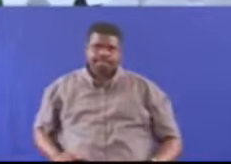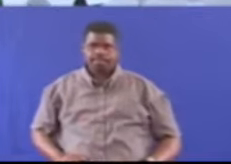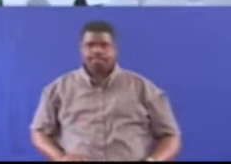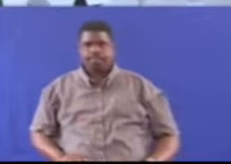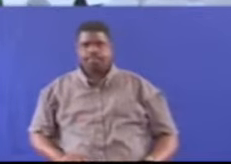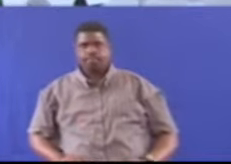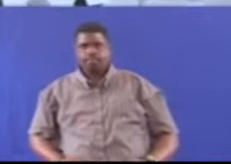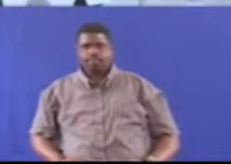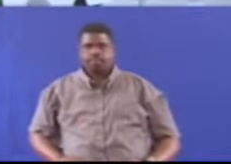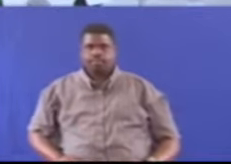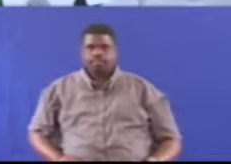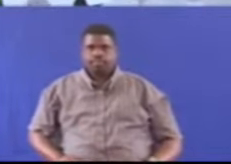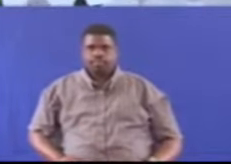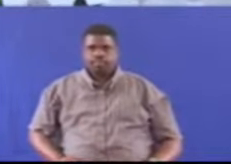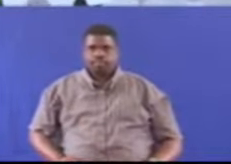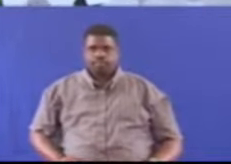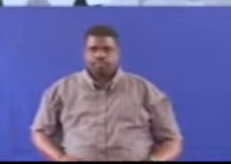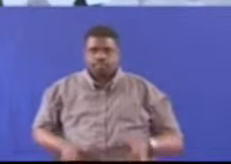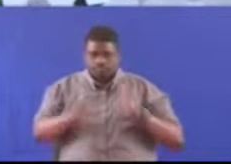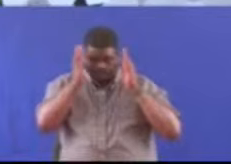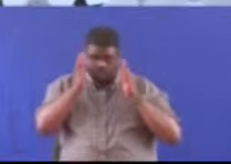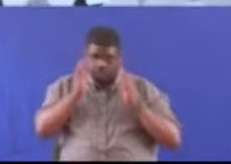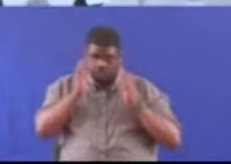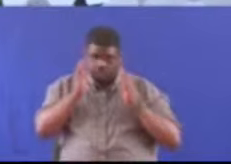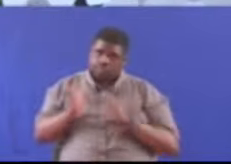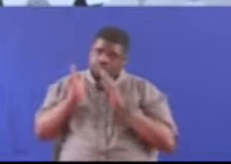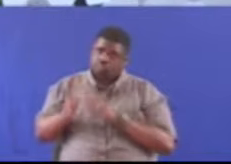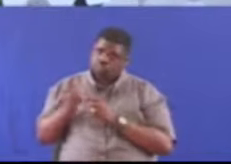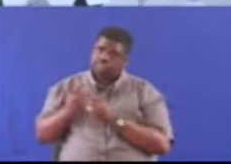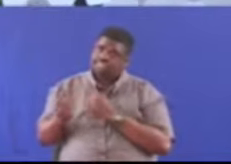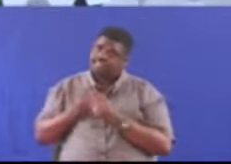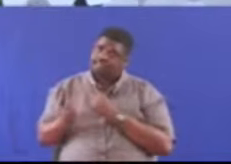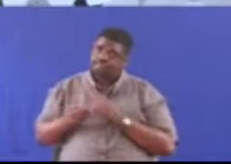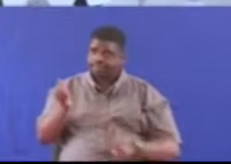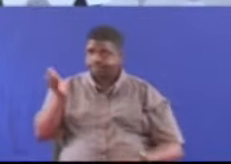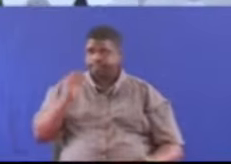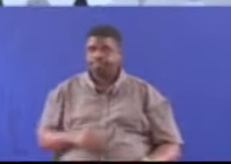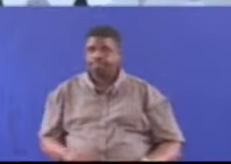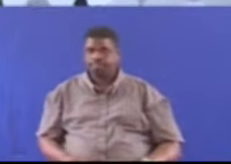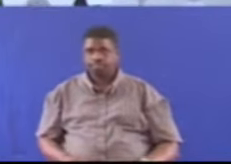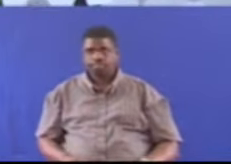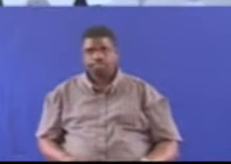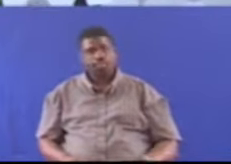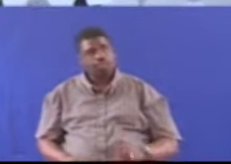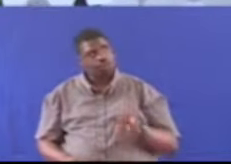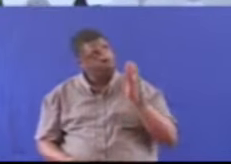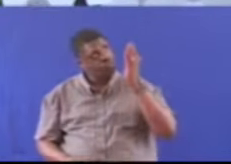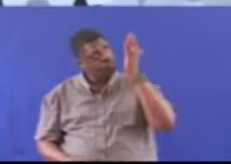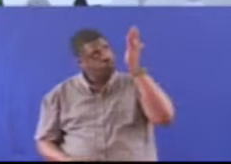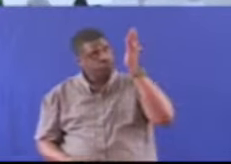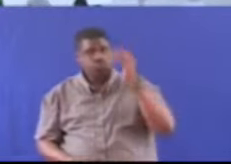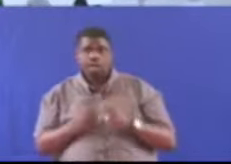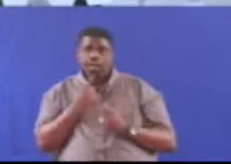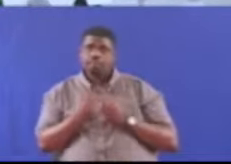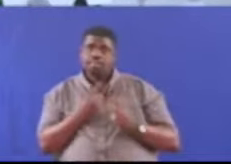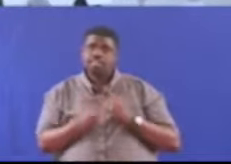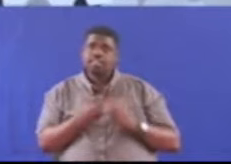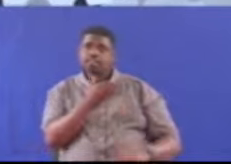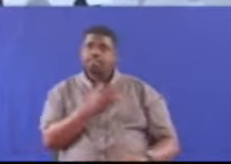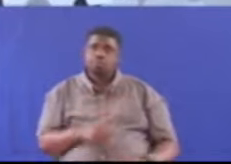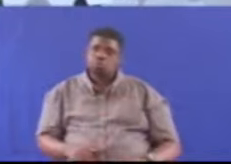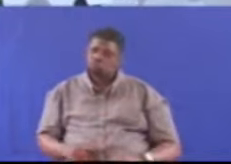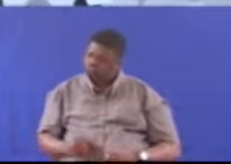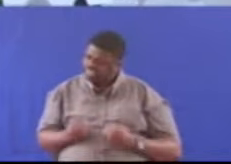Mheshimiwa Waziri Mkuu, niseme kwamba Mungu alisema